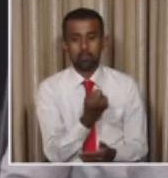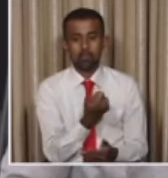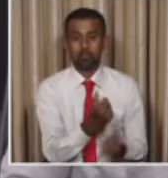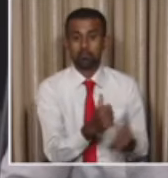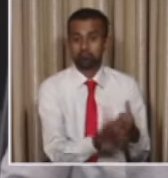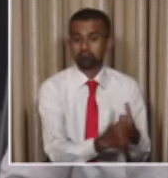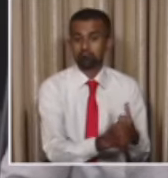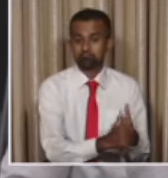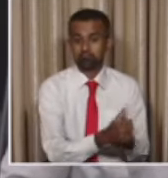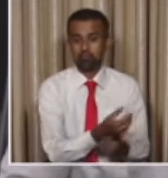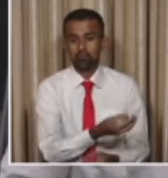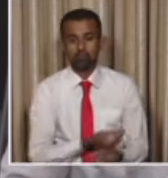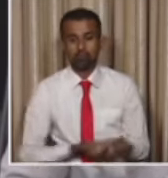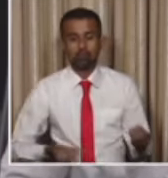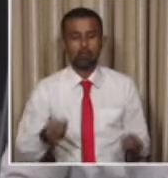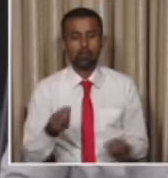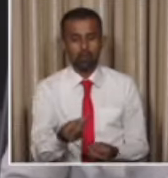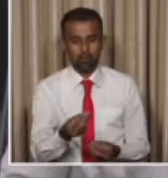ගහලා දානවා.